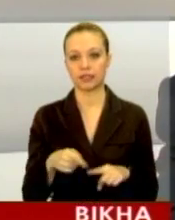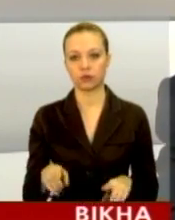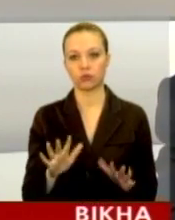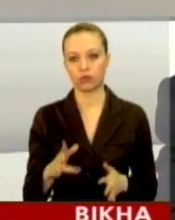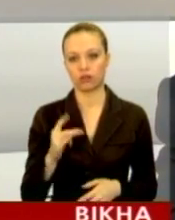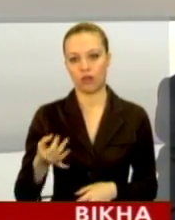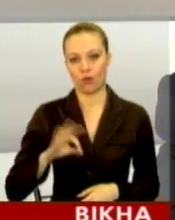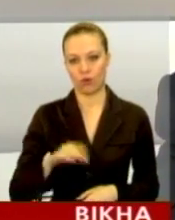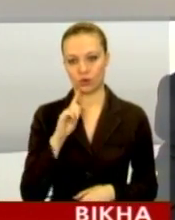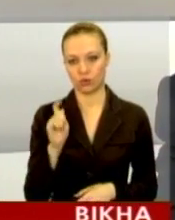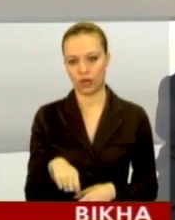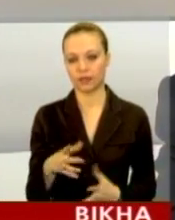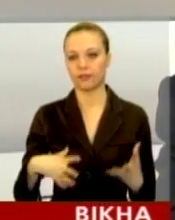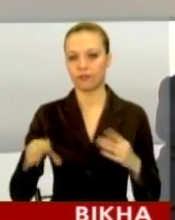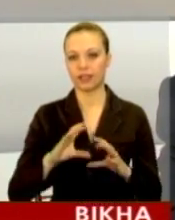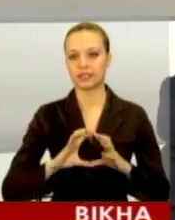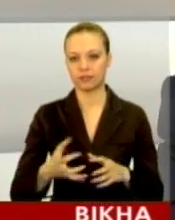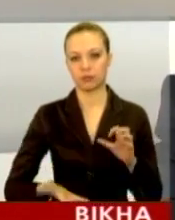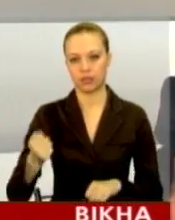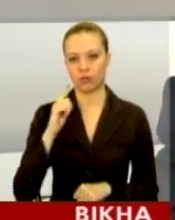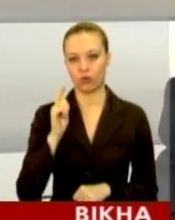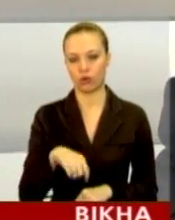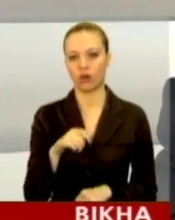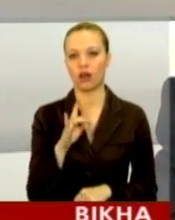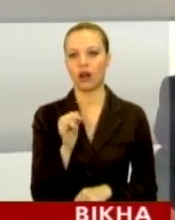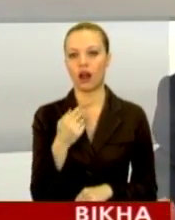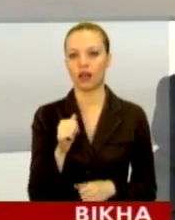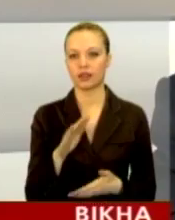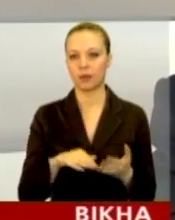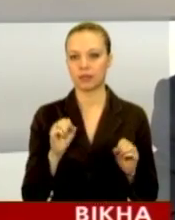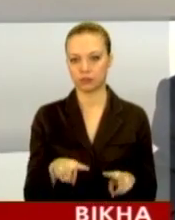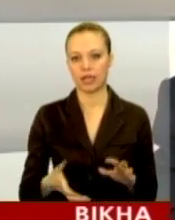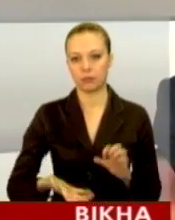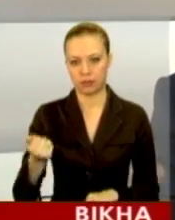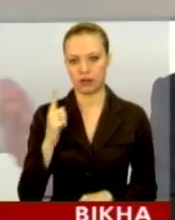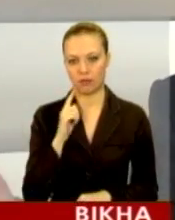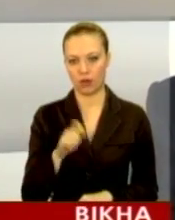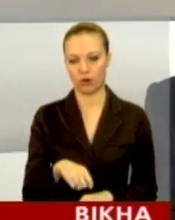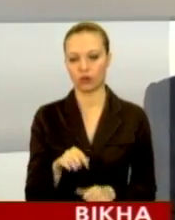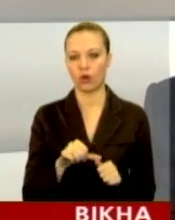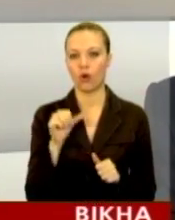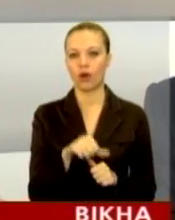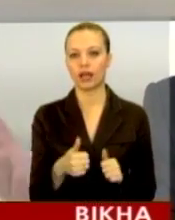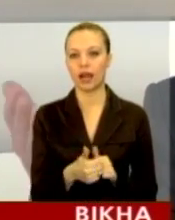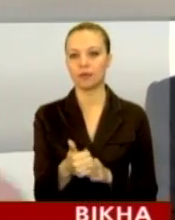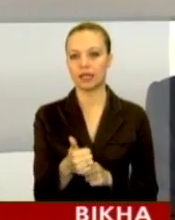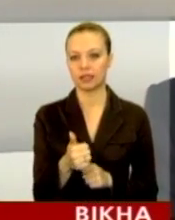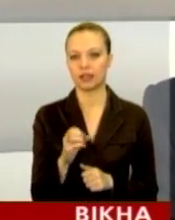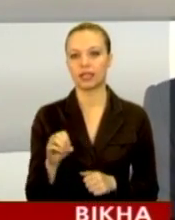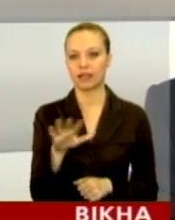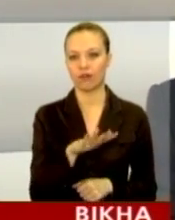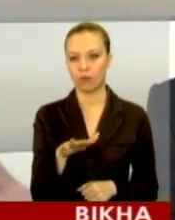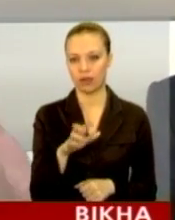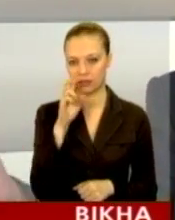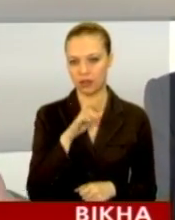на користь України. Весь світ підтримує Україну. Ну, Рада безпеки підтримала Україну. Окремі лідери